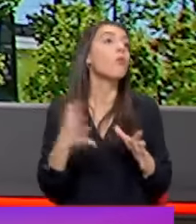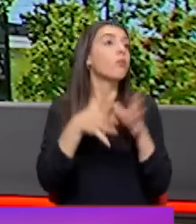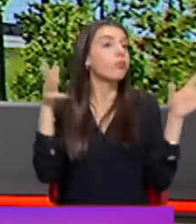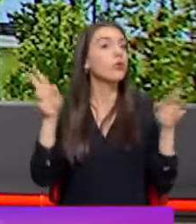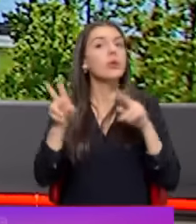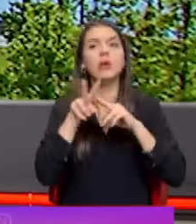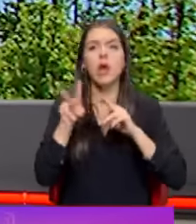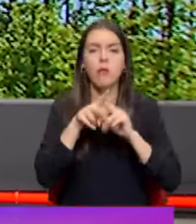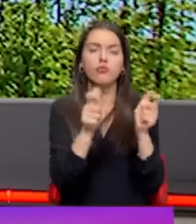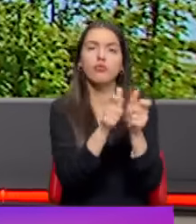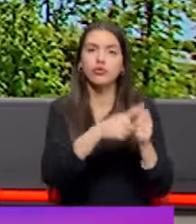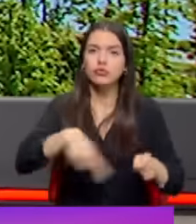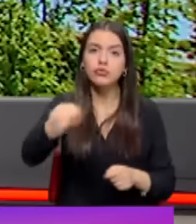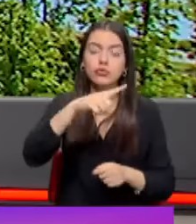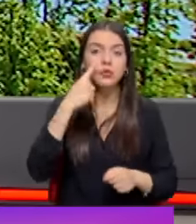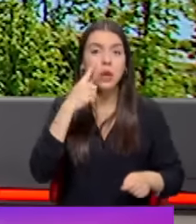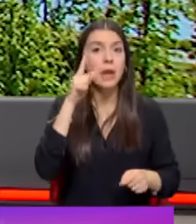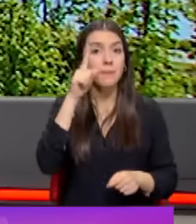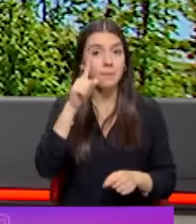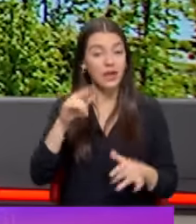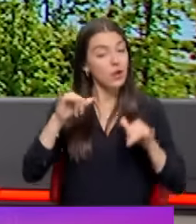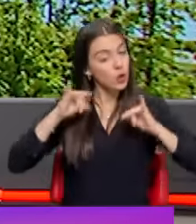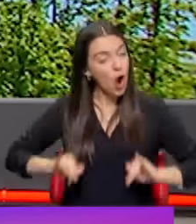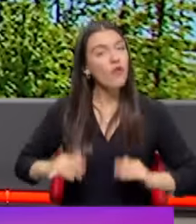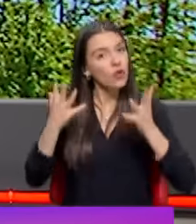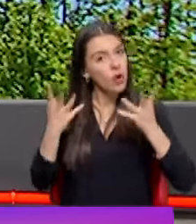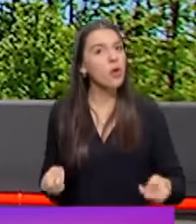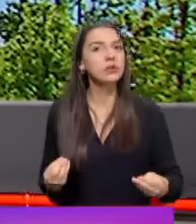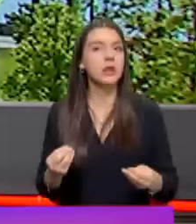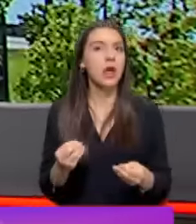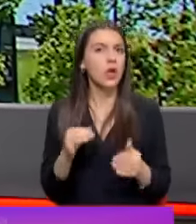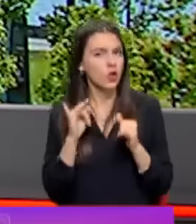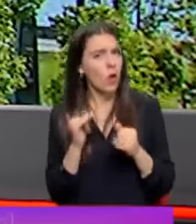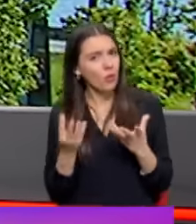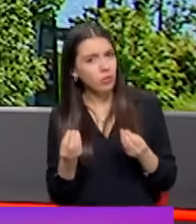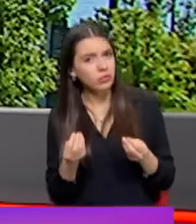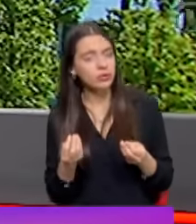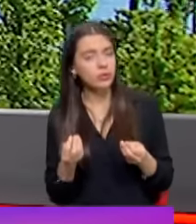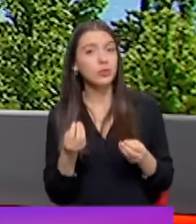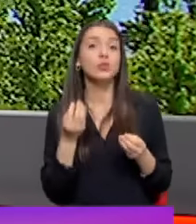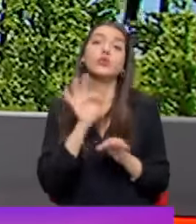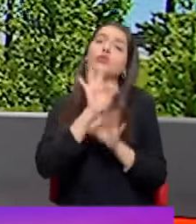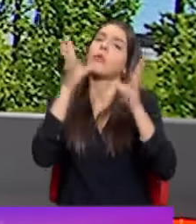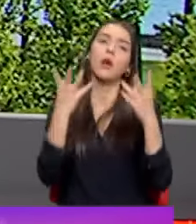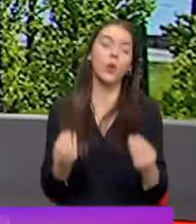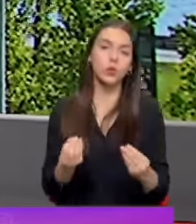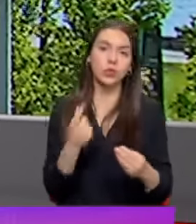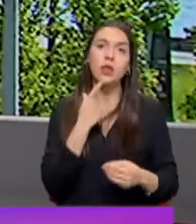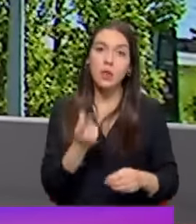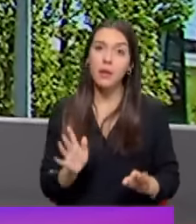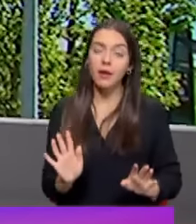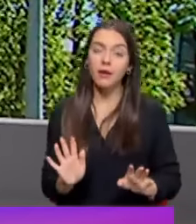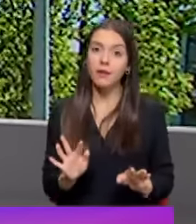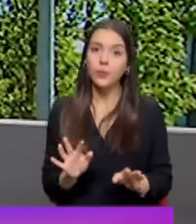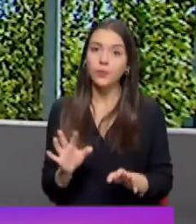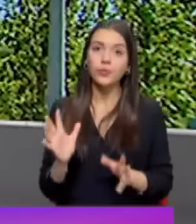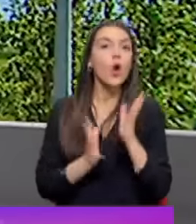kuruluşu diyebileceğimiz bir konforumuz olsa fena olur muydu ya? Çok güzel olurdu değil mi?